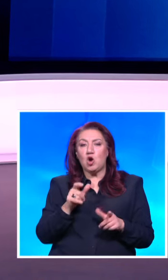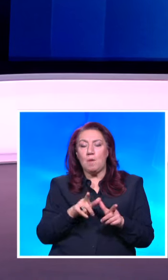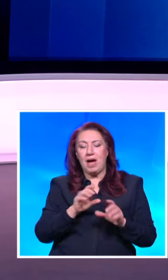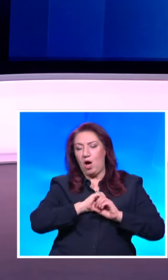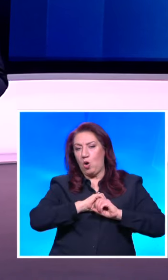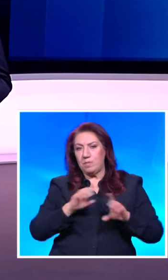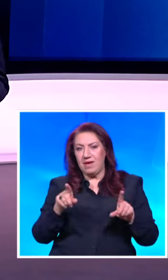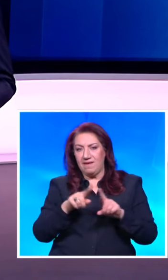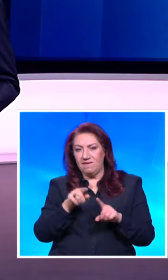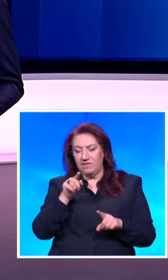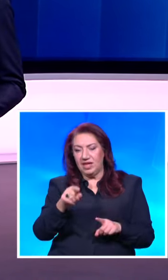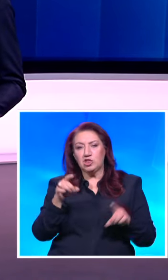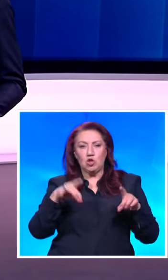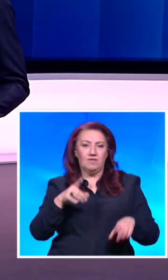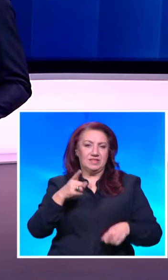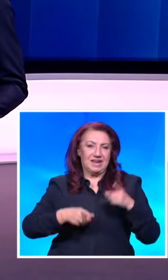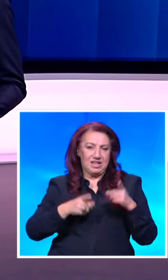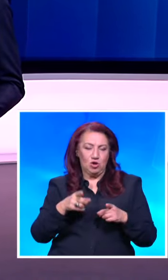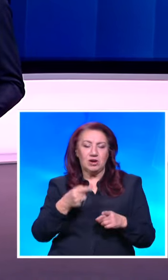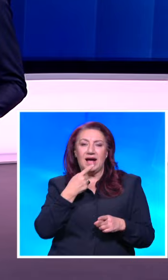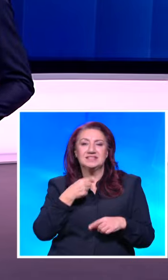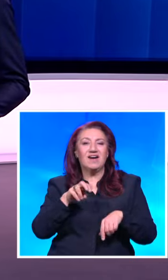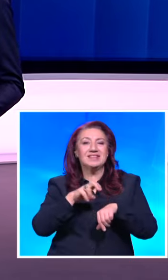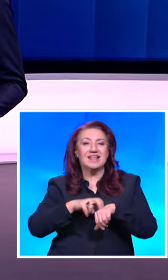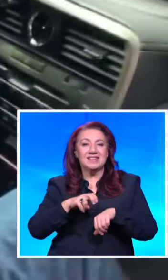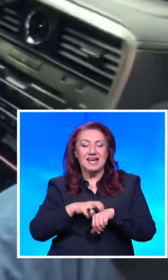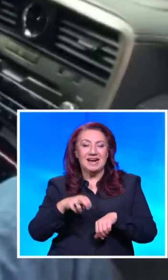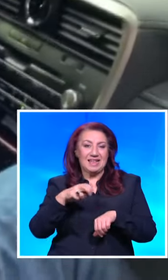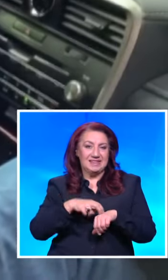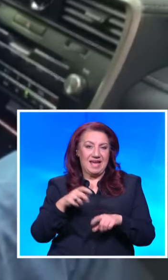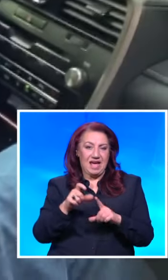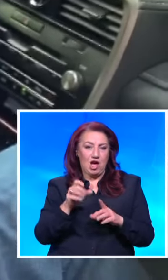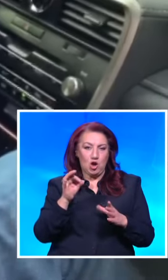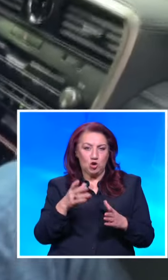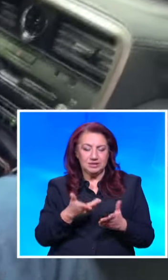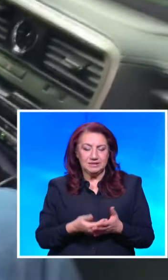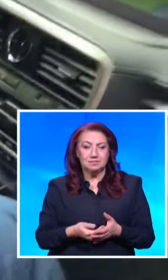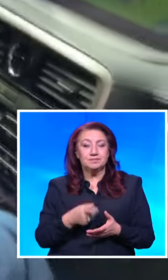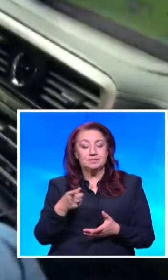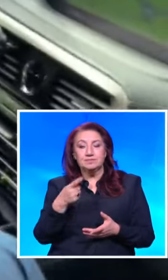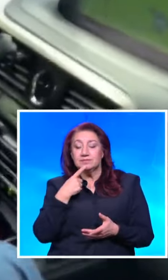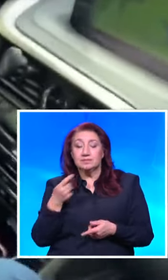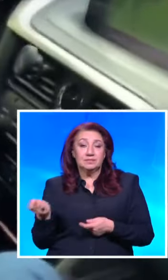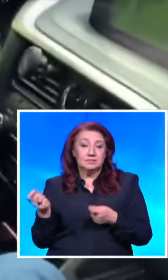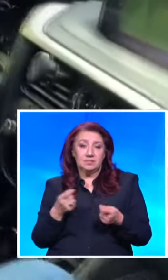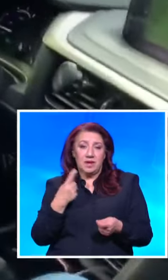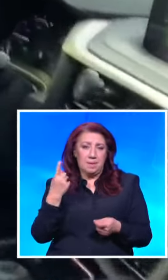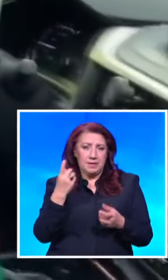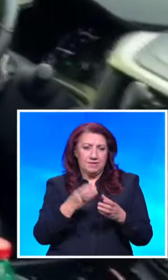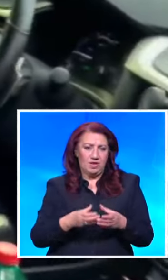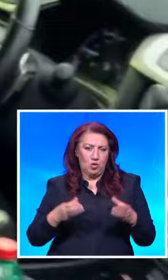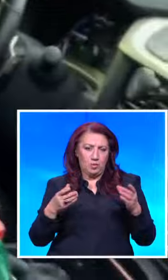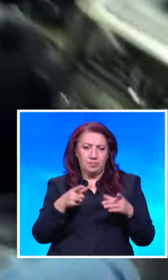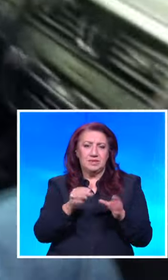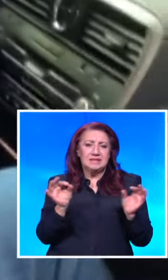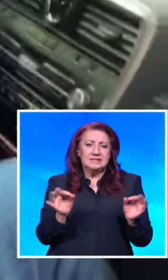на клуба Даниеле Де Роси, който застава начело до края на сезона. Макар да донесе на Рома първи трофей в последните 11 години, специалният си тръгва с